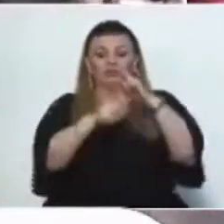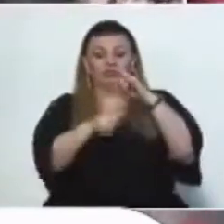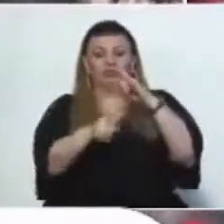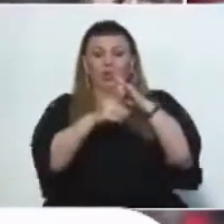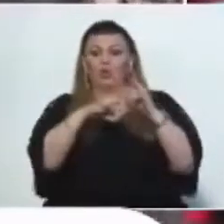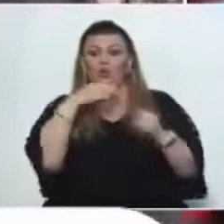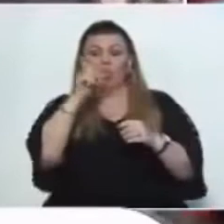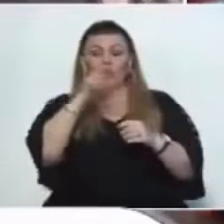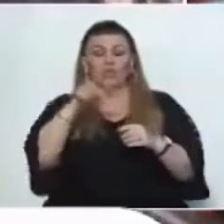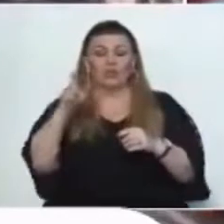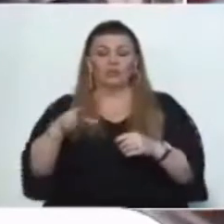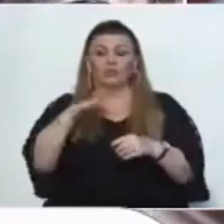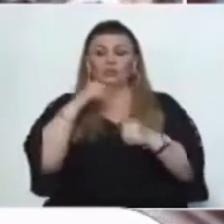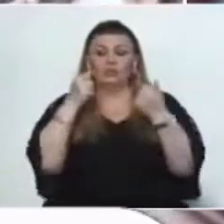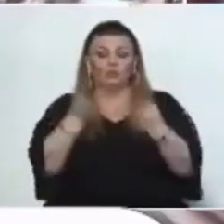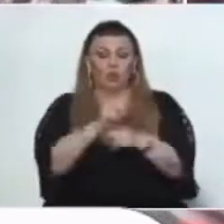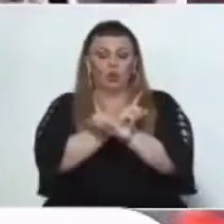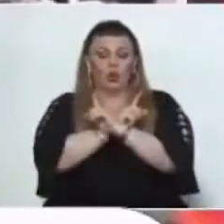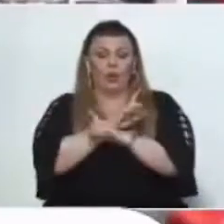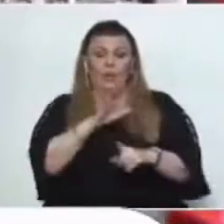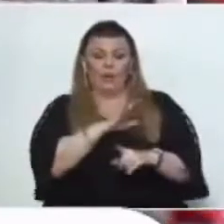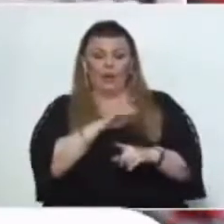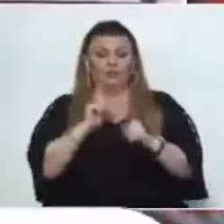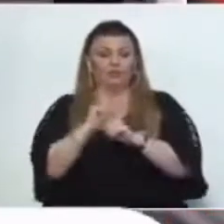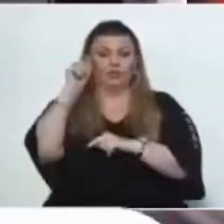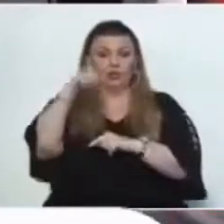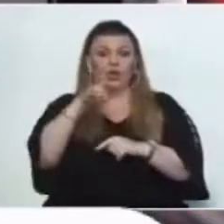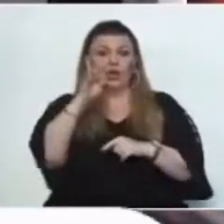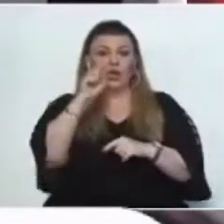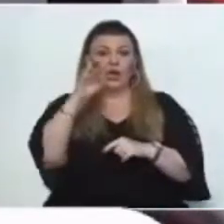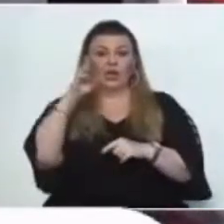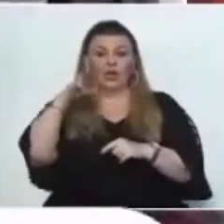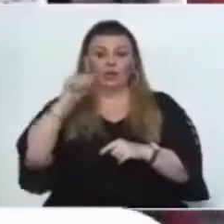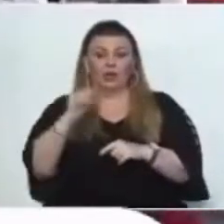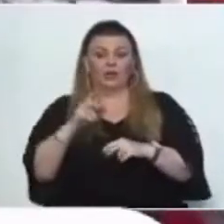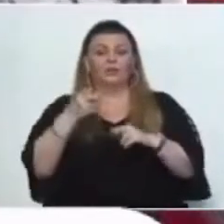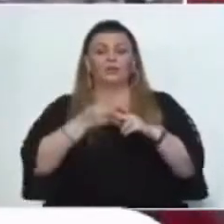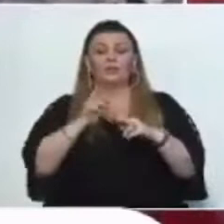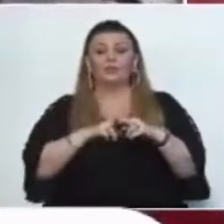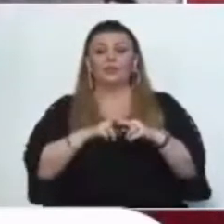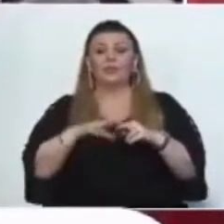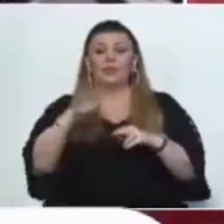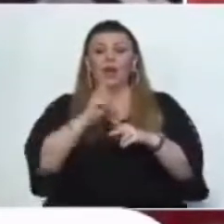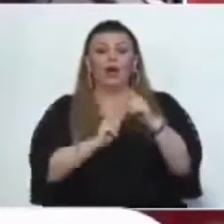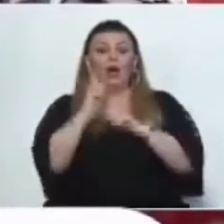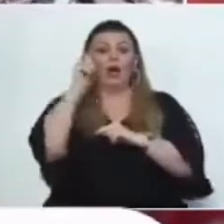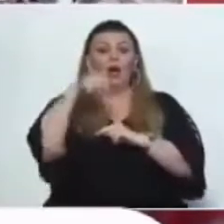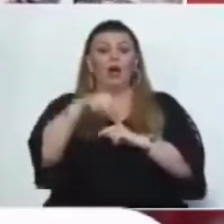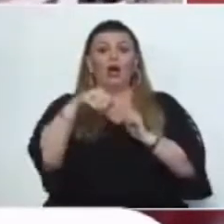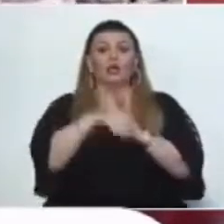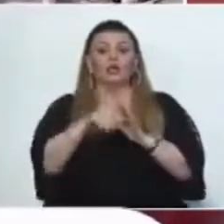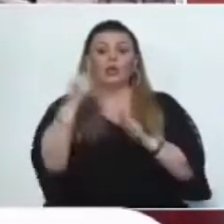sayılı insanlar həlak oldu. Belə ki, Ukrayna Silahlı Qüvvələrinin açıqlamasına görə atılan raketlərdən